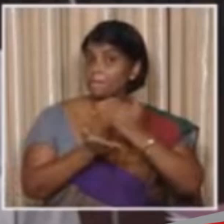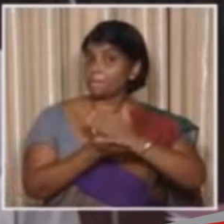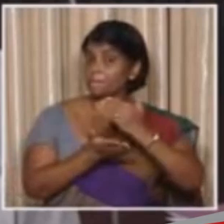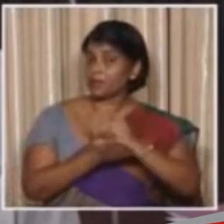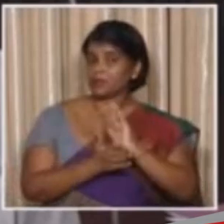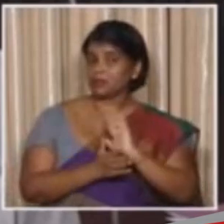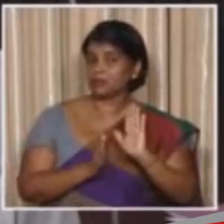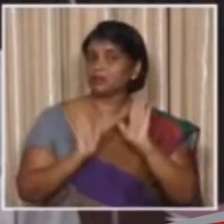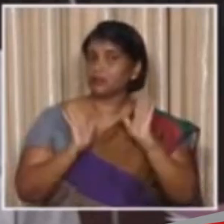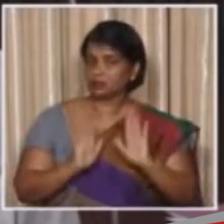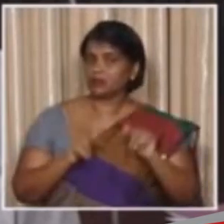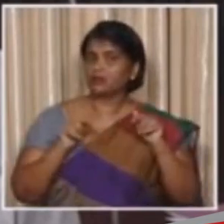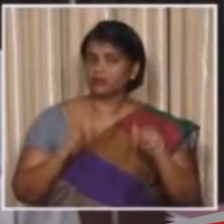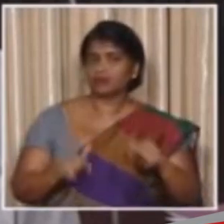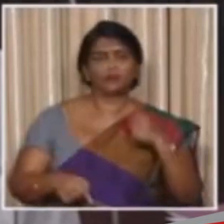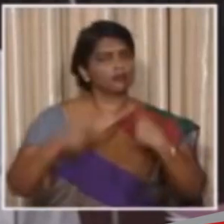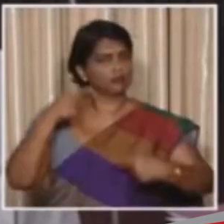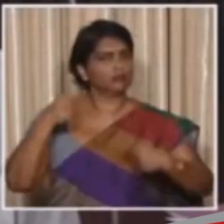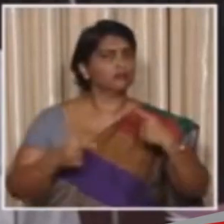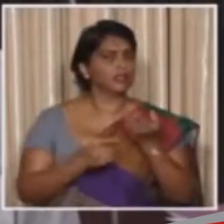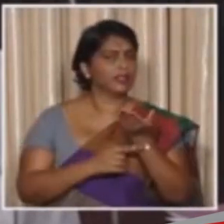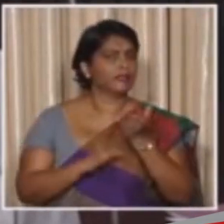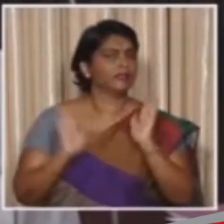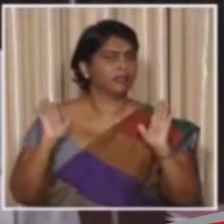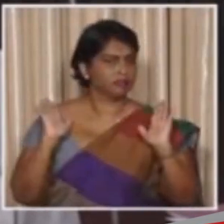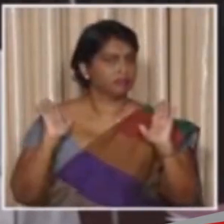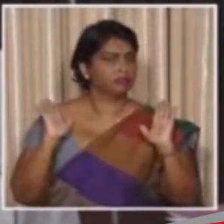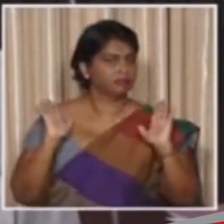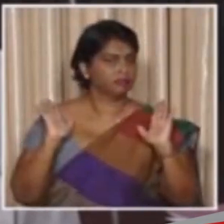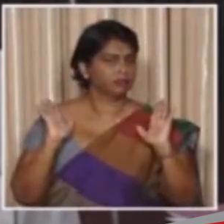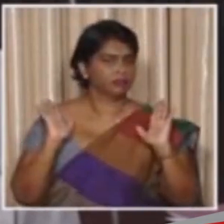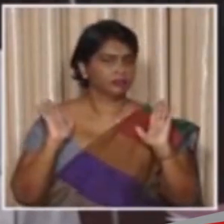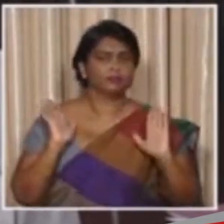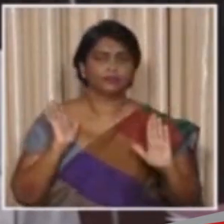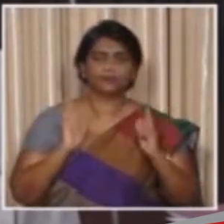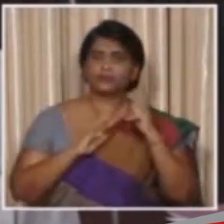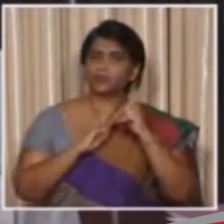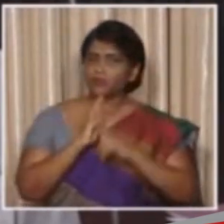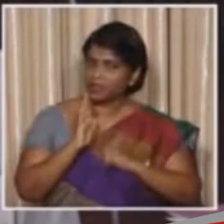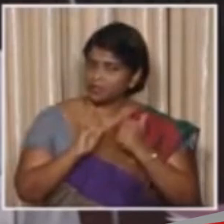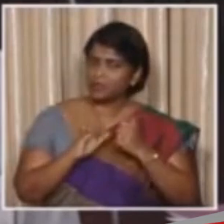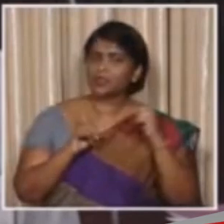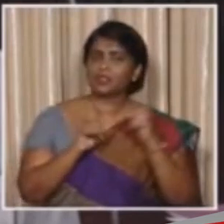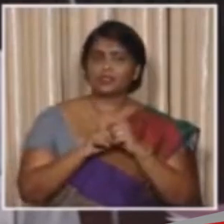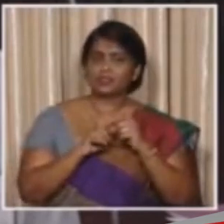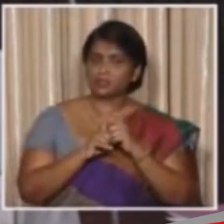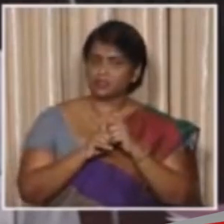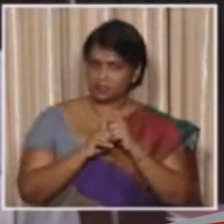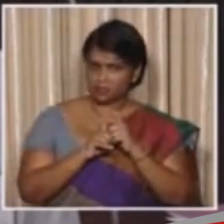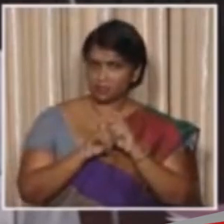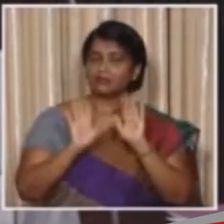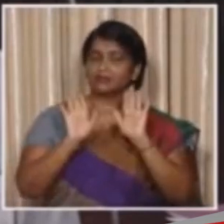එපා කියලා. ඉතින් මේක විවාදයේ විතරයි ඉල්ලන්නේ. අපිට ජනවාරි මාසේ හරි දෙසැම්බර් මාසේ